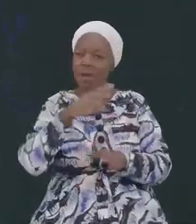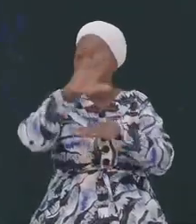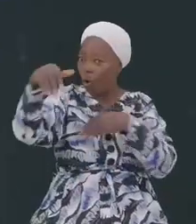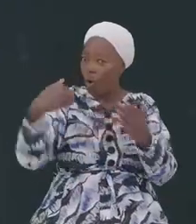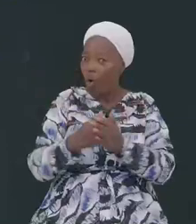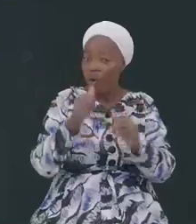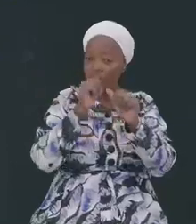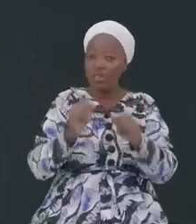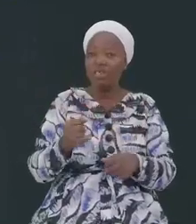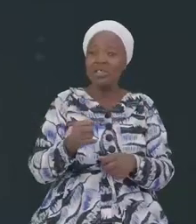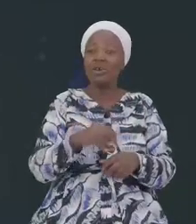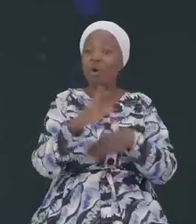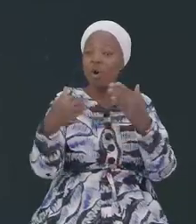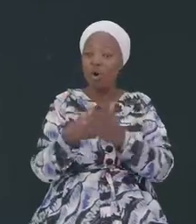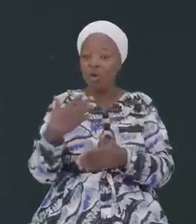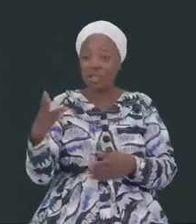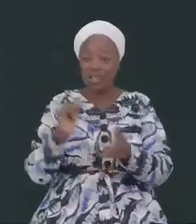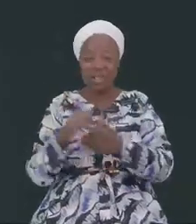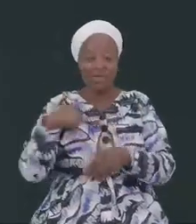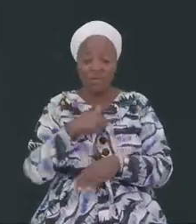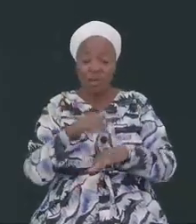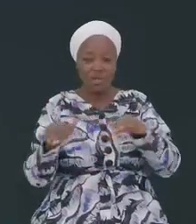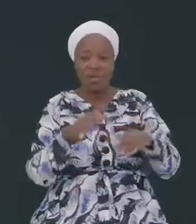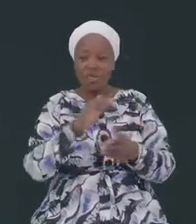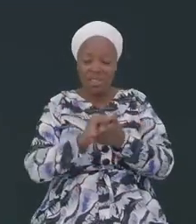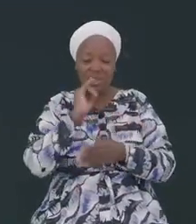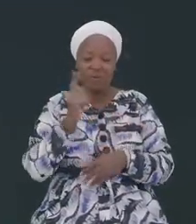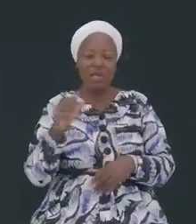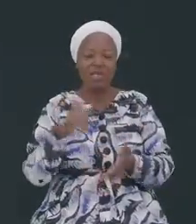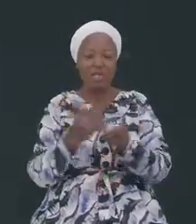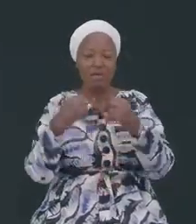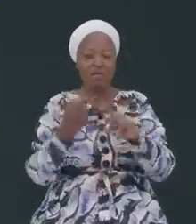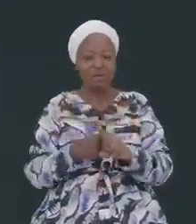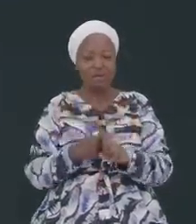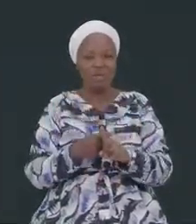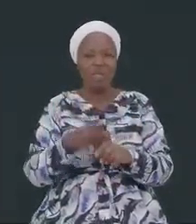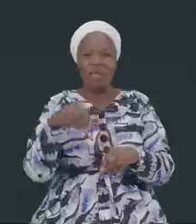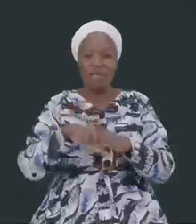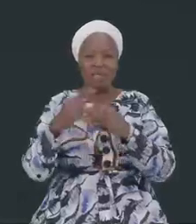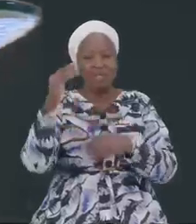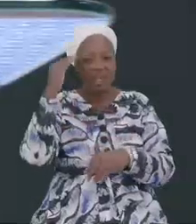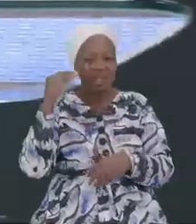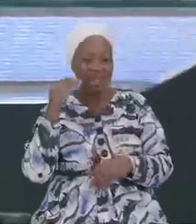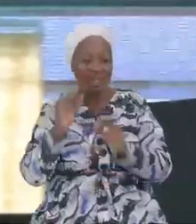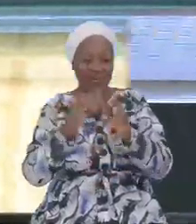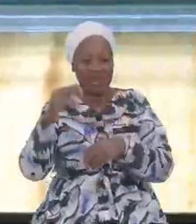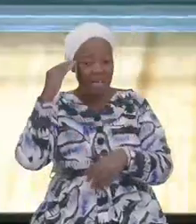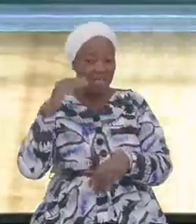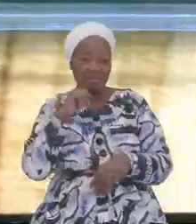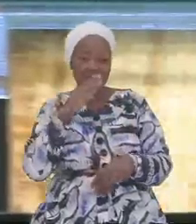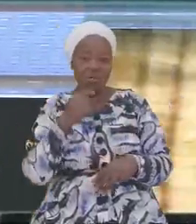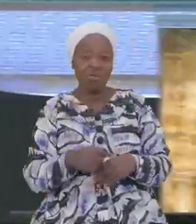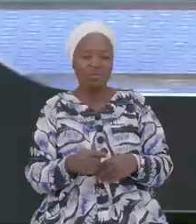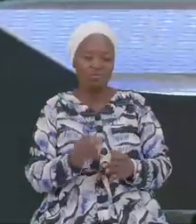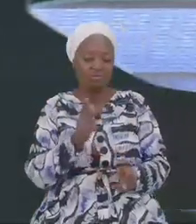bénédictions, toutes choses que nous faisons, c'est de là que ça dérive. Si la tête est molle,